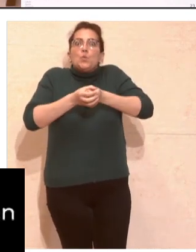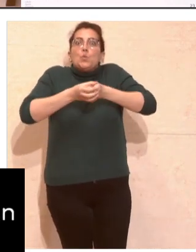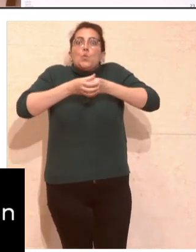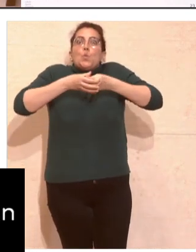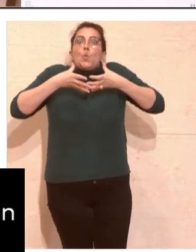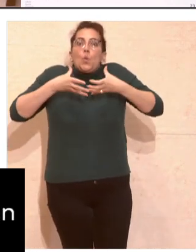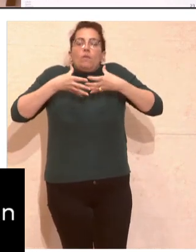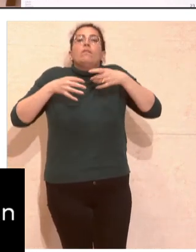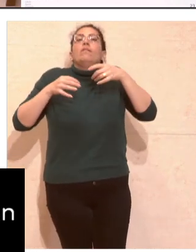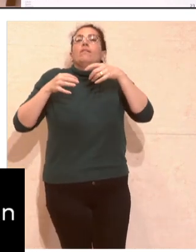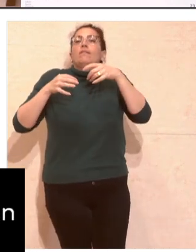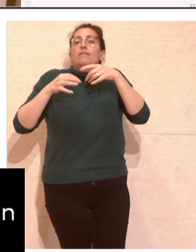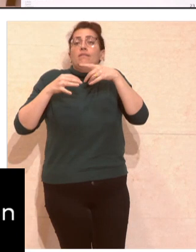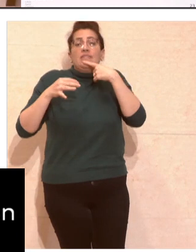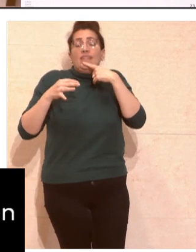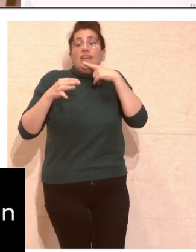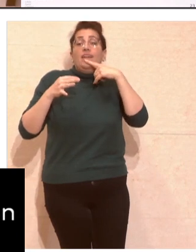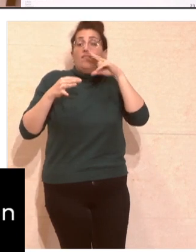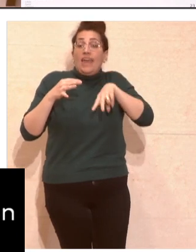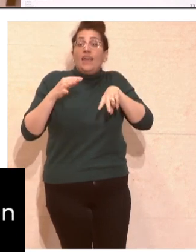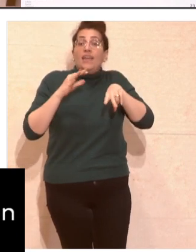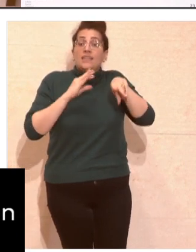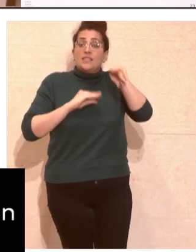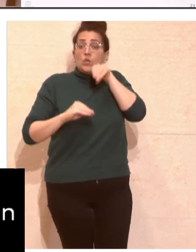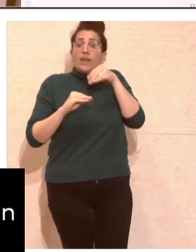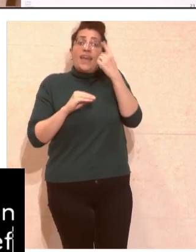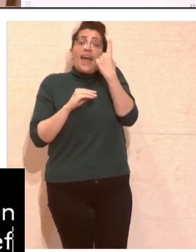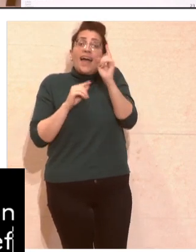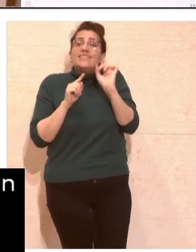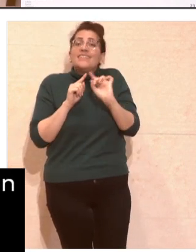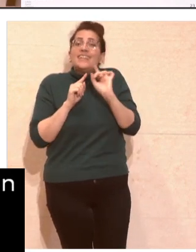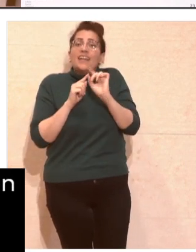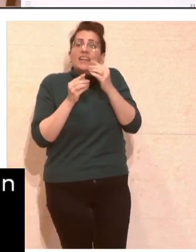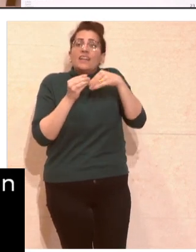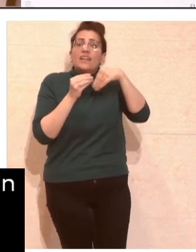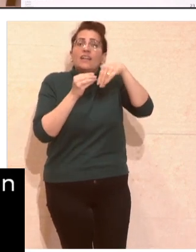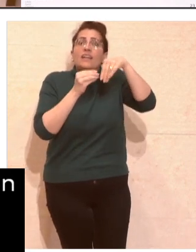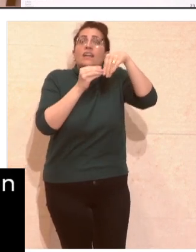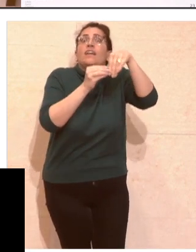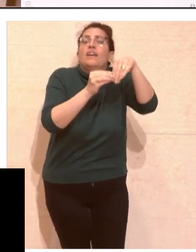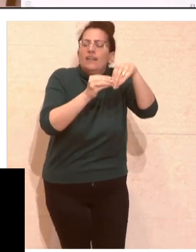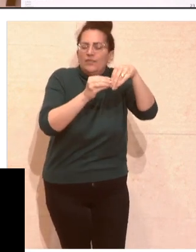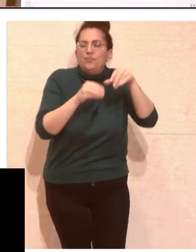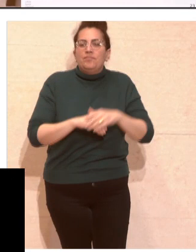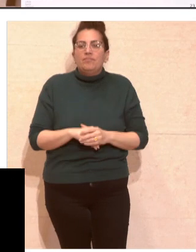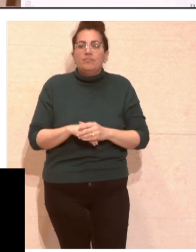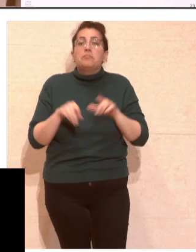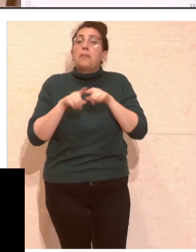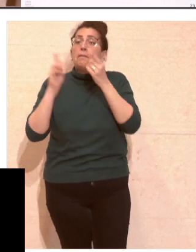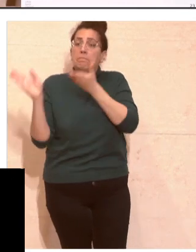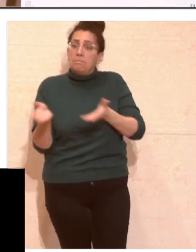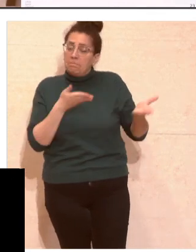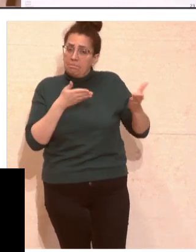fort comme effet, finalement, thérapeutique. J'aime beaucoup ce diagramme-là, qui est l'hypothèse aussi de la fenêtre